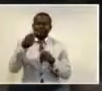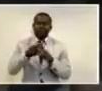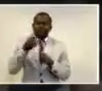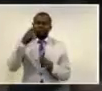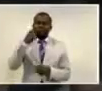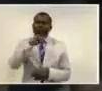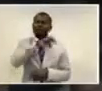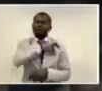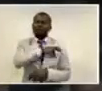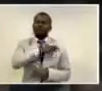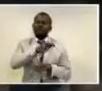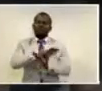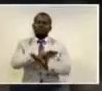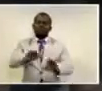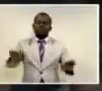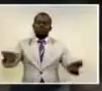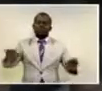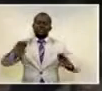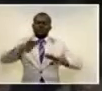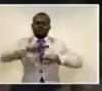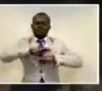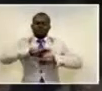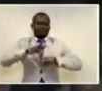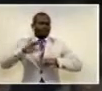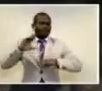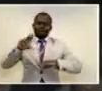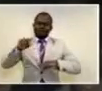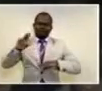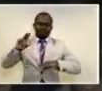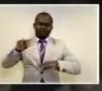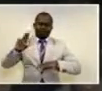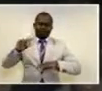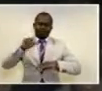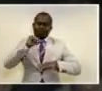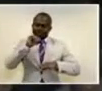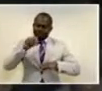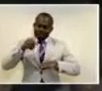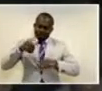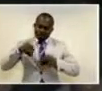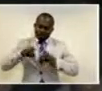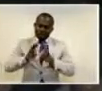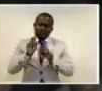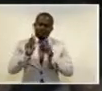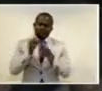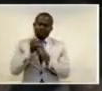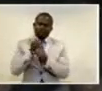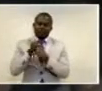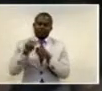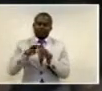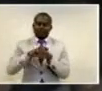inyungu ukarekera kukumva ntabwo ari byo ntabwo ariko abantu bakora business